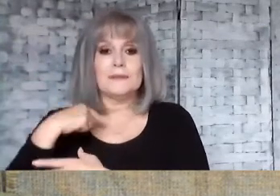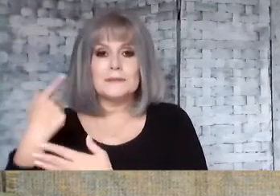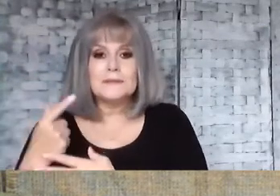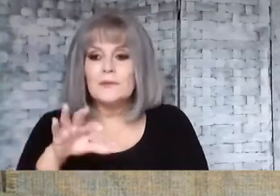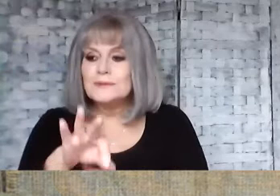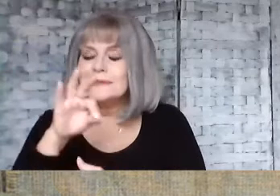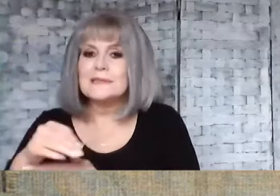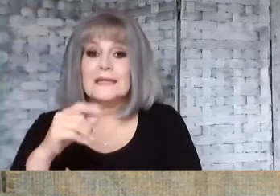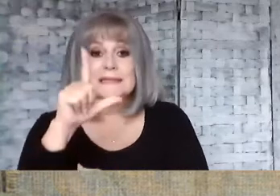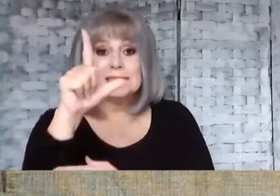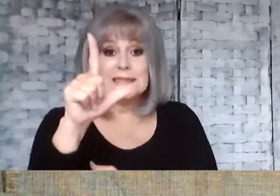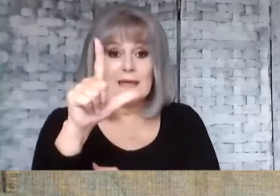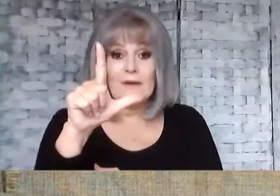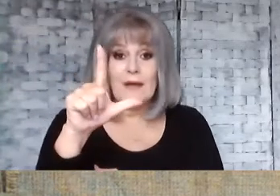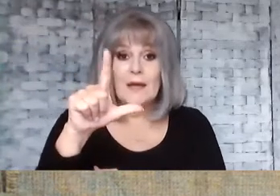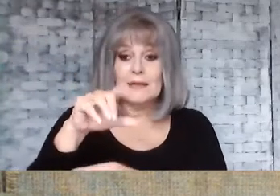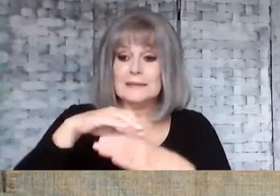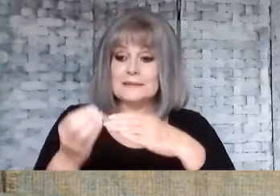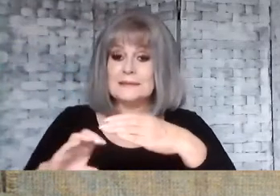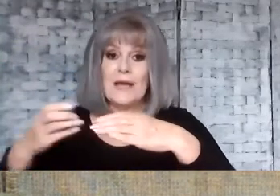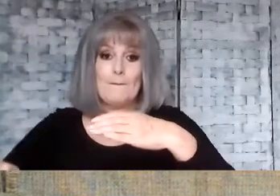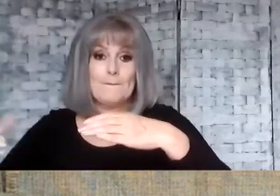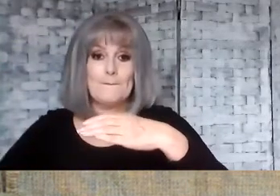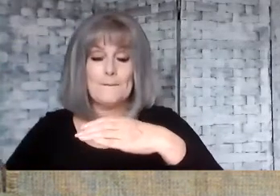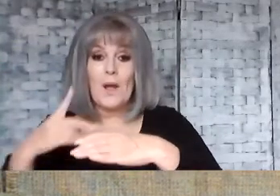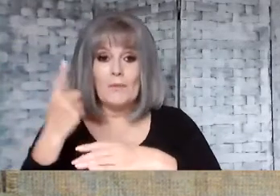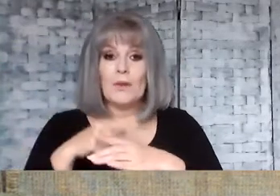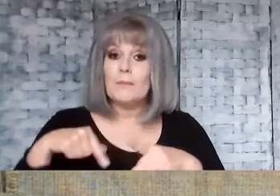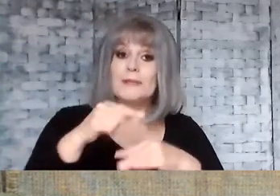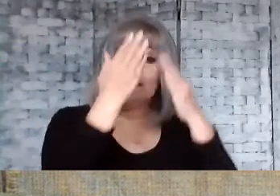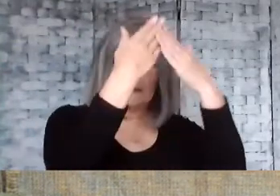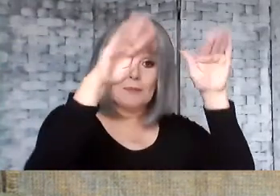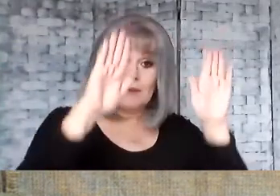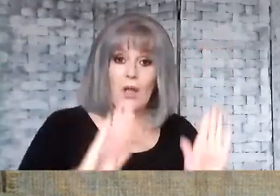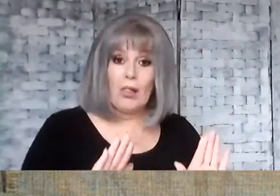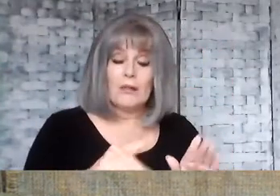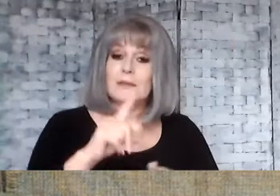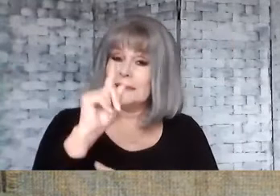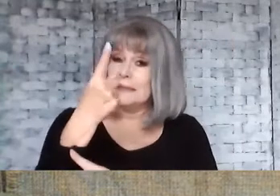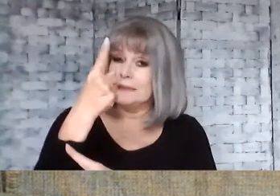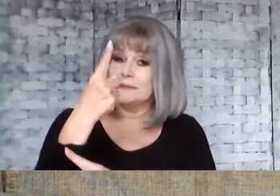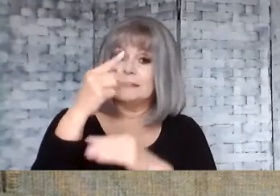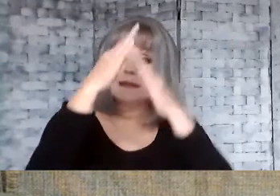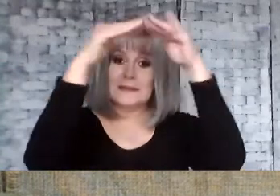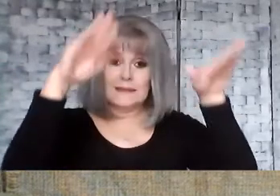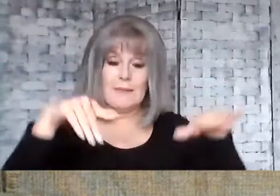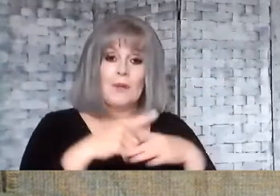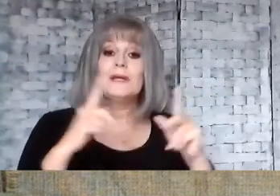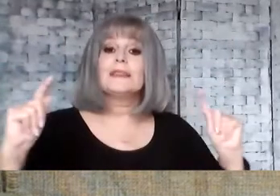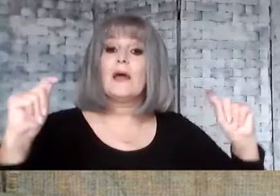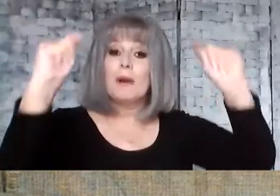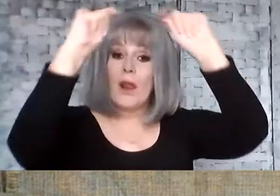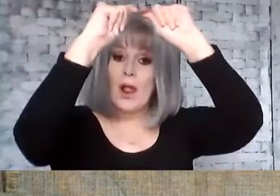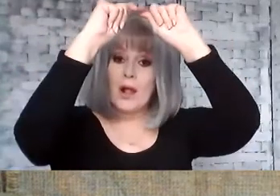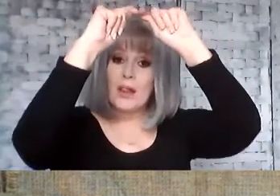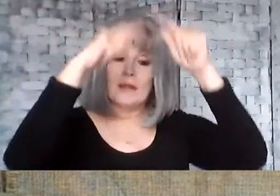tempel. Toe moes al die stamme se keries nou daar in die tabernakel in, dit was nou die eerste tempel, daar in die